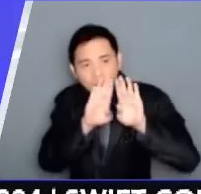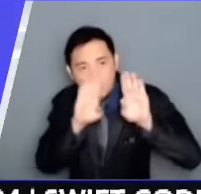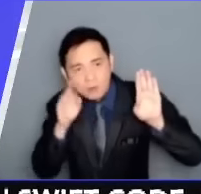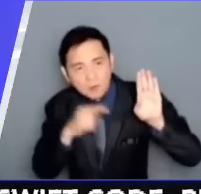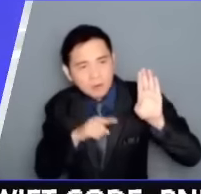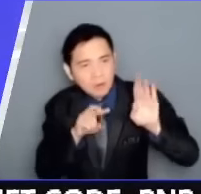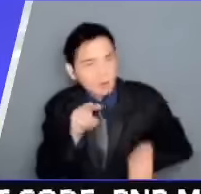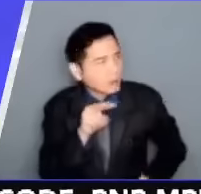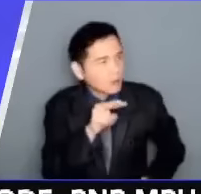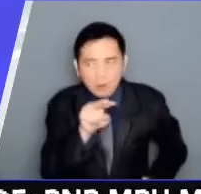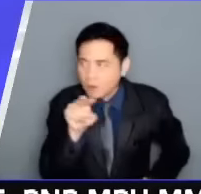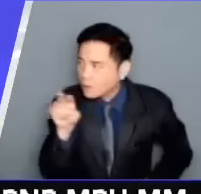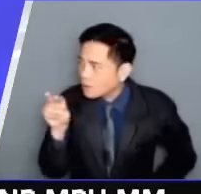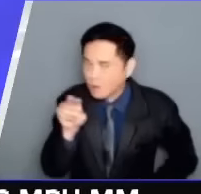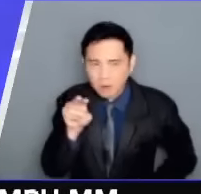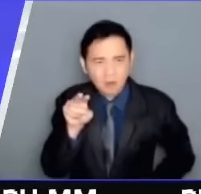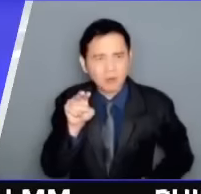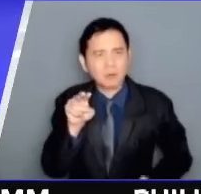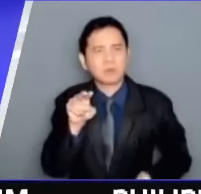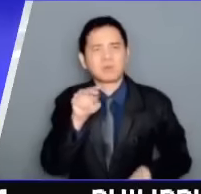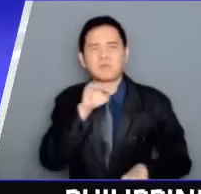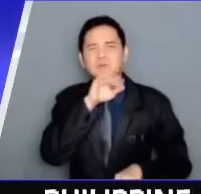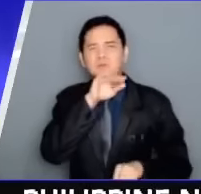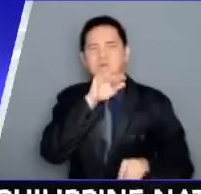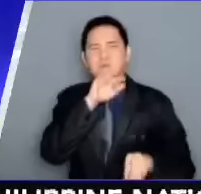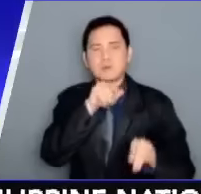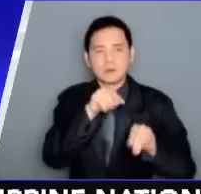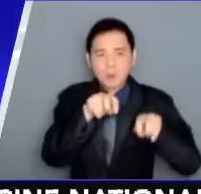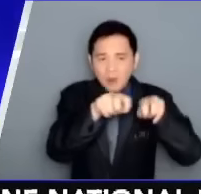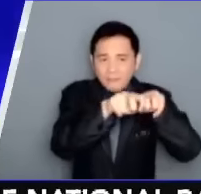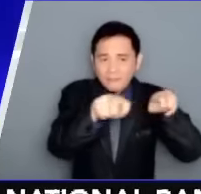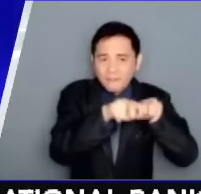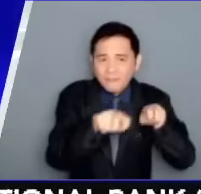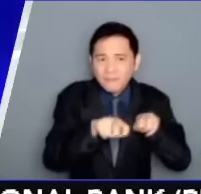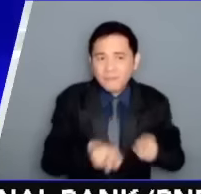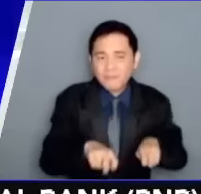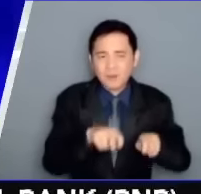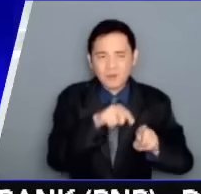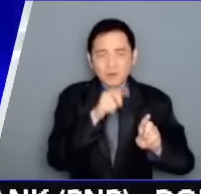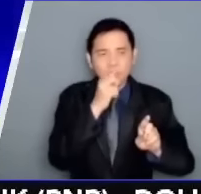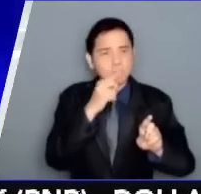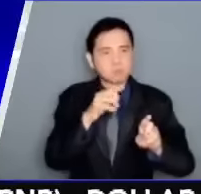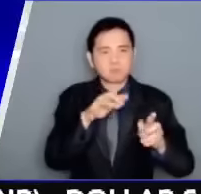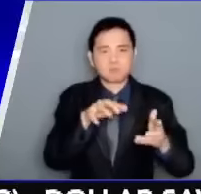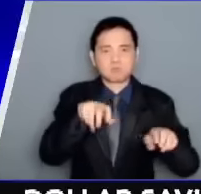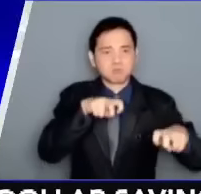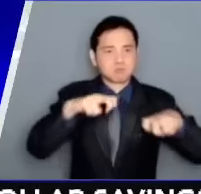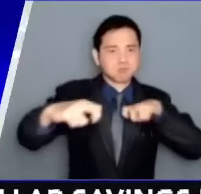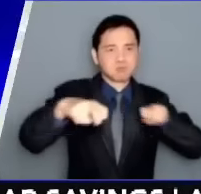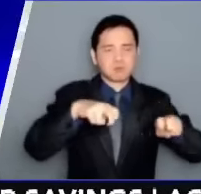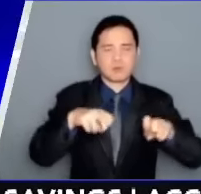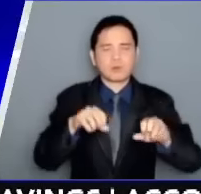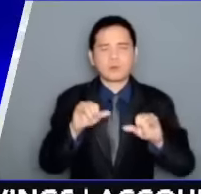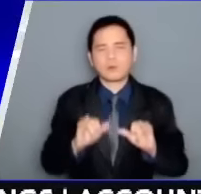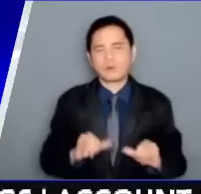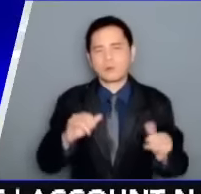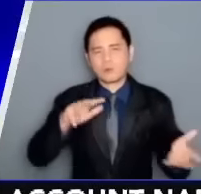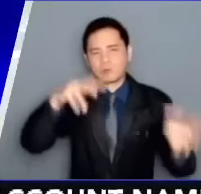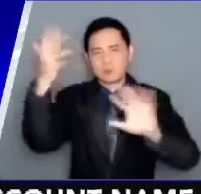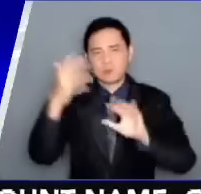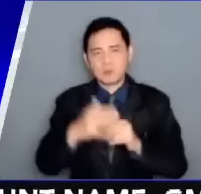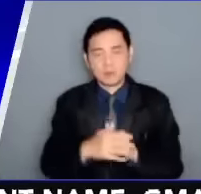nagkasira-sira din yung mga upuan at nawala sa pwesto papakita ko lamang itong stretch ng kalsada dito sa subdivision Akalain mo na